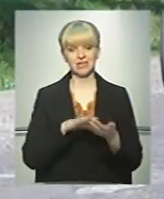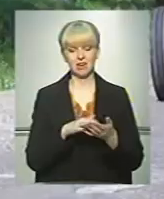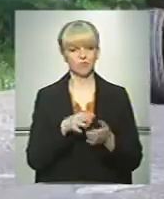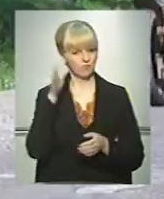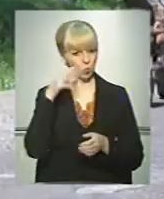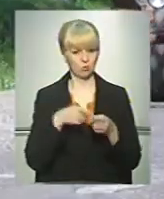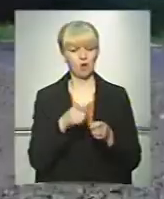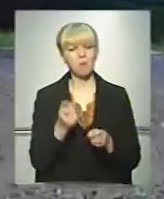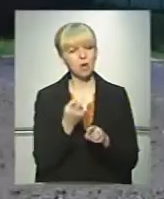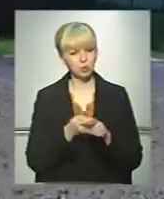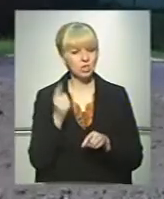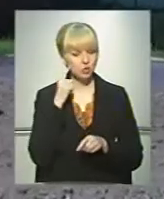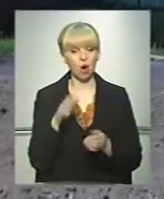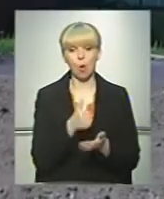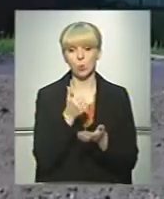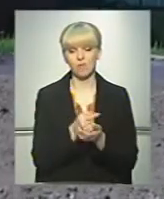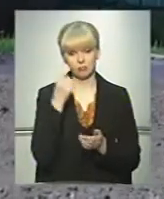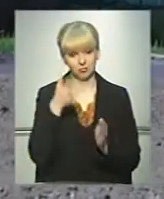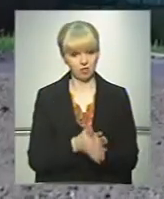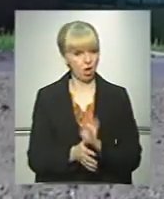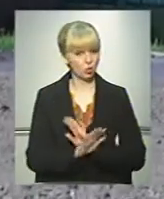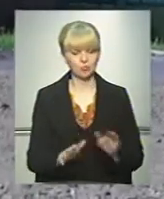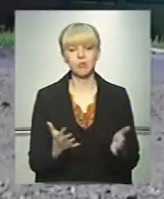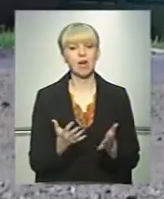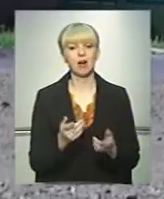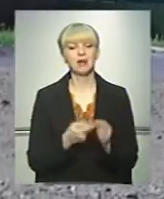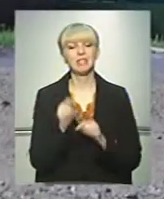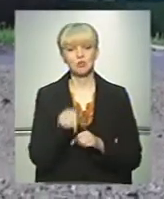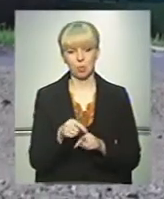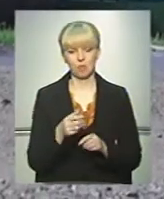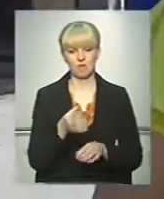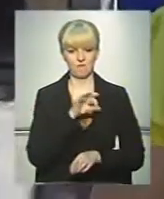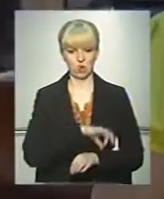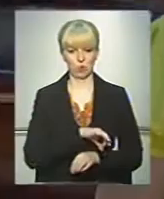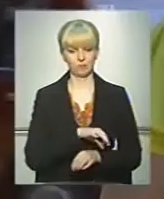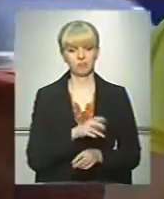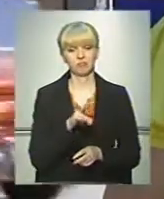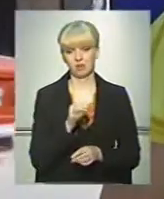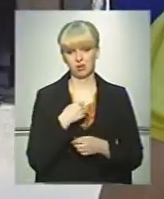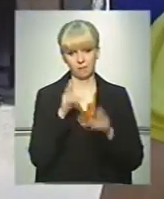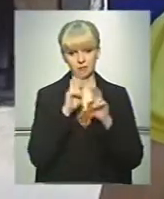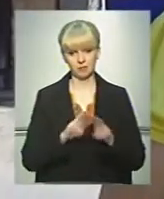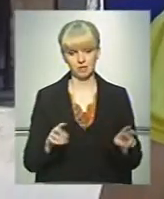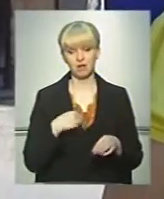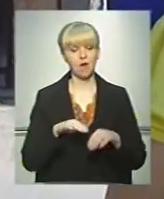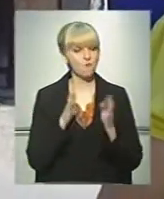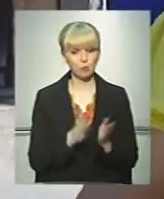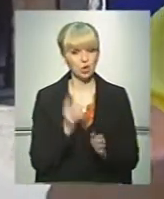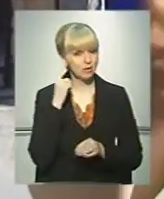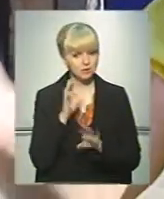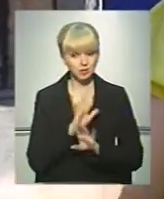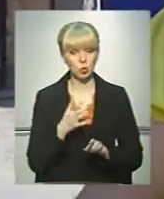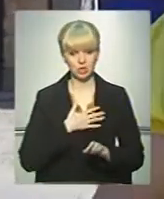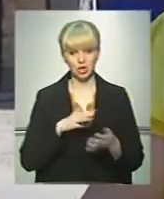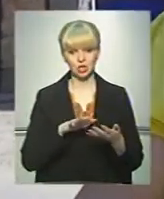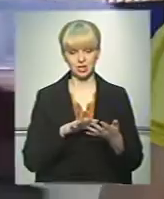Мало вони про це чули, а головне – не розуміють, яка їм із того вигода. Ні, я не знаю, я вообще не слышала, що наше